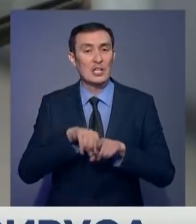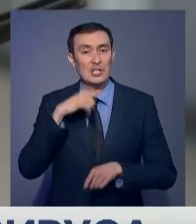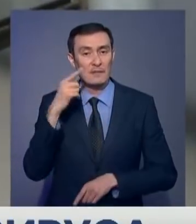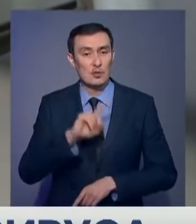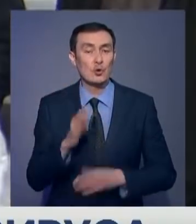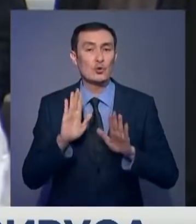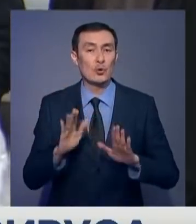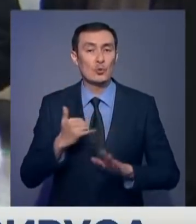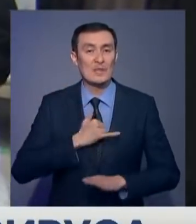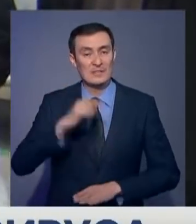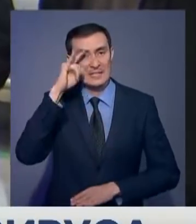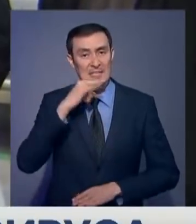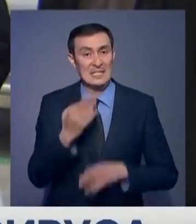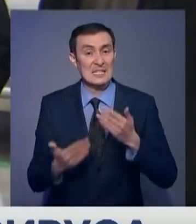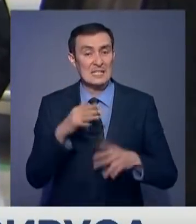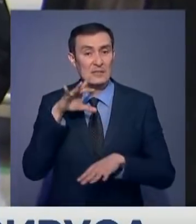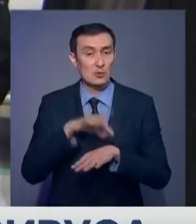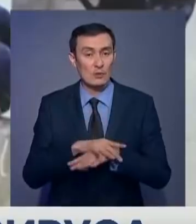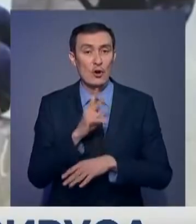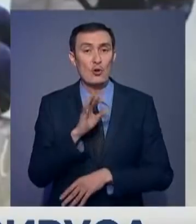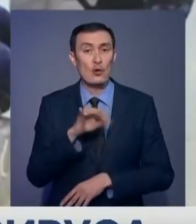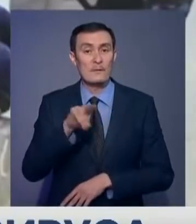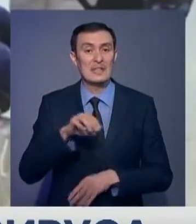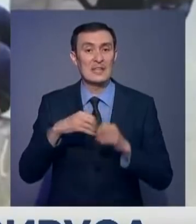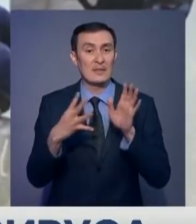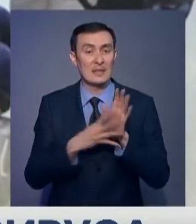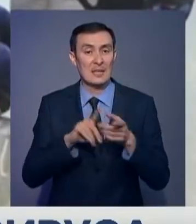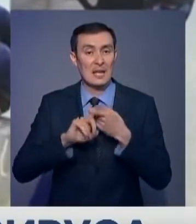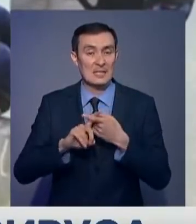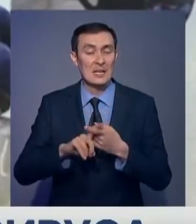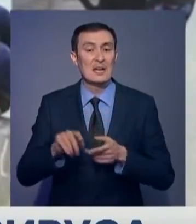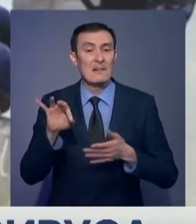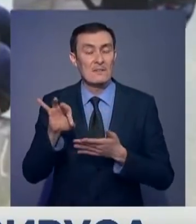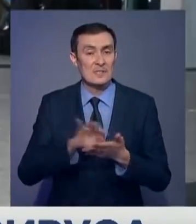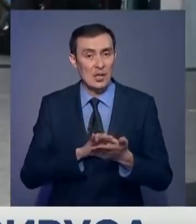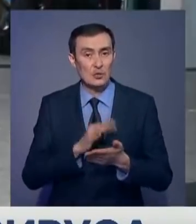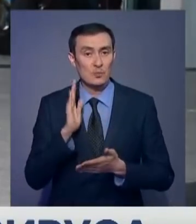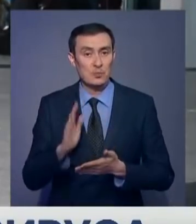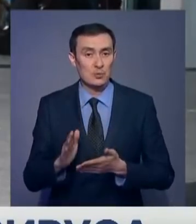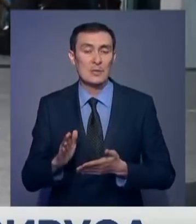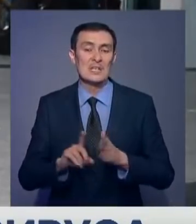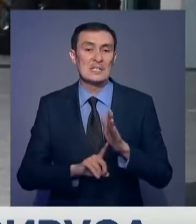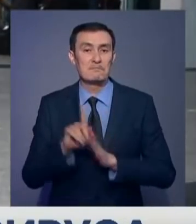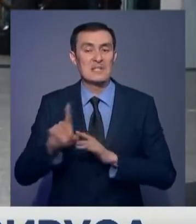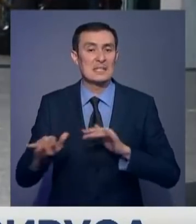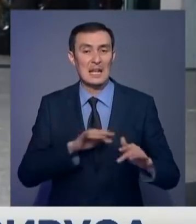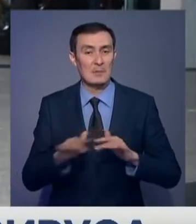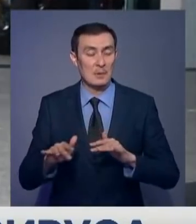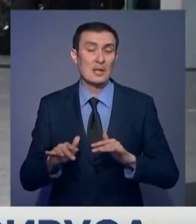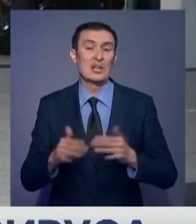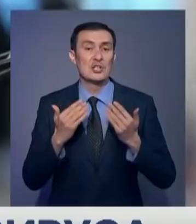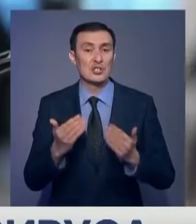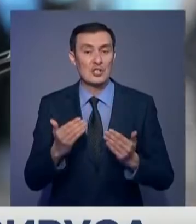что как только в нашей стране зарегистрируют COVID-19, власти сразу же ведут специальные